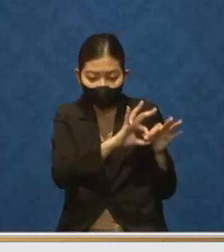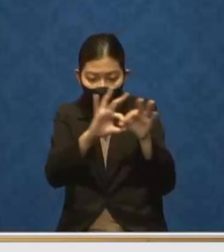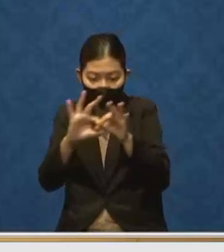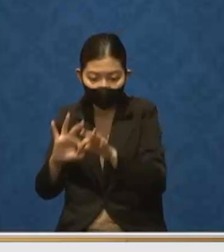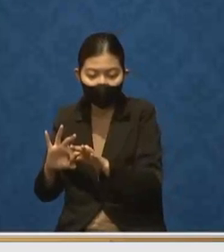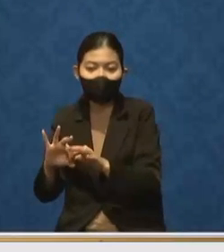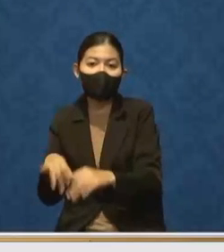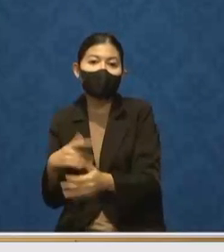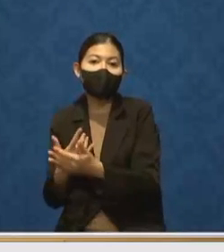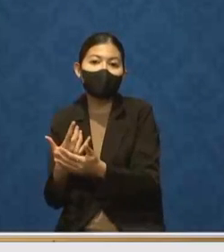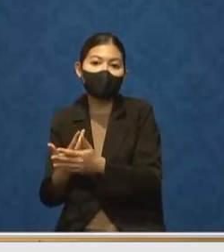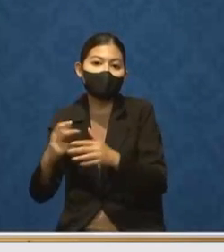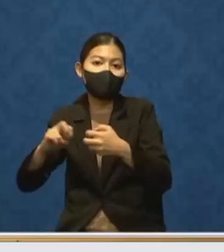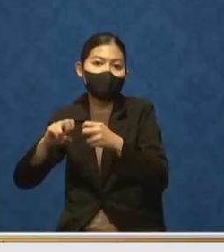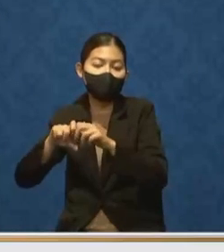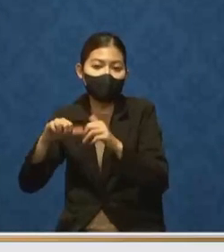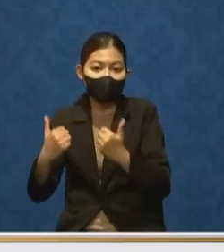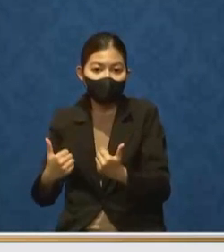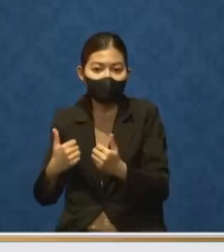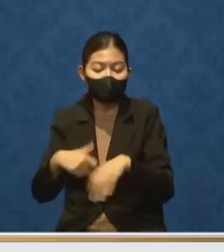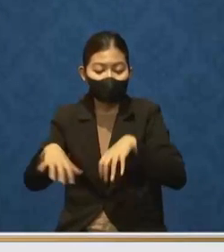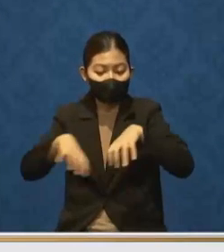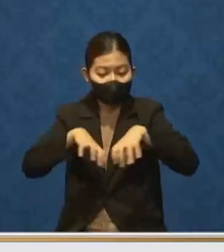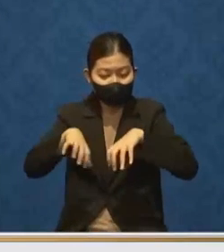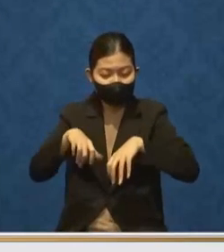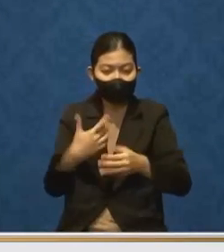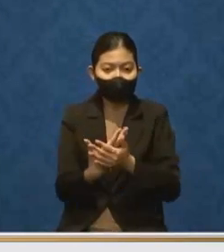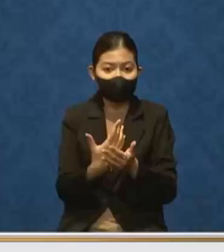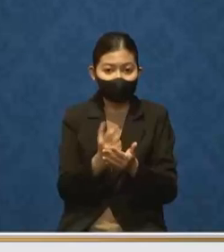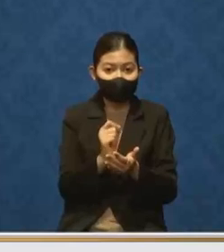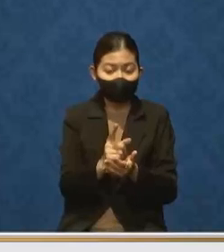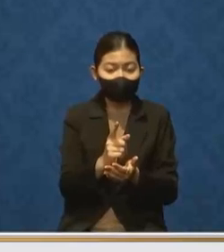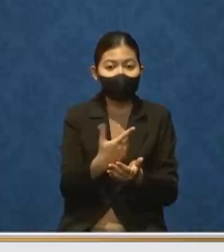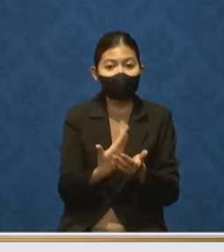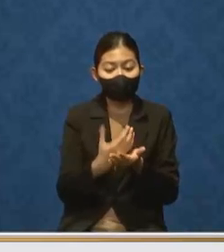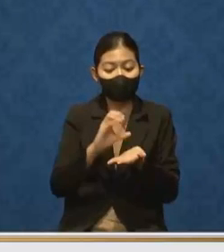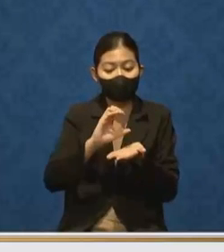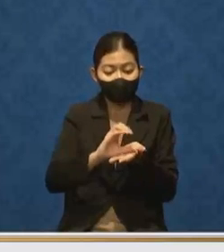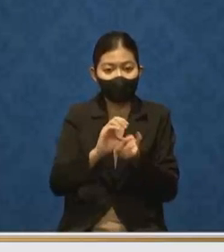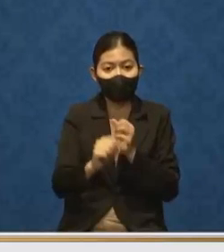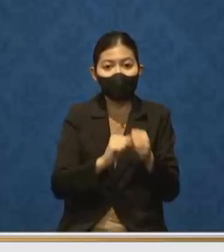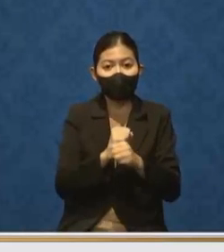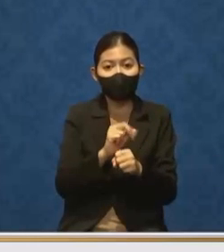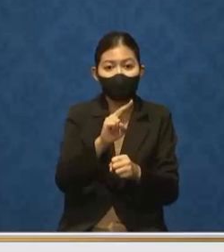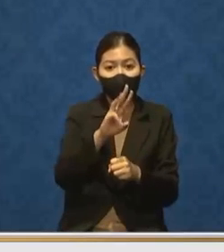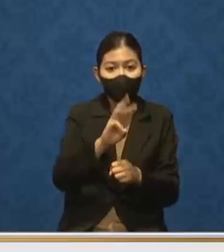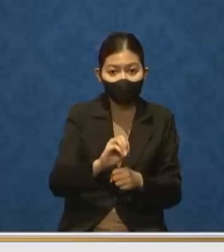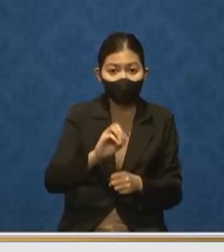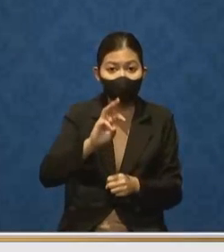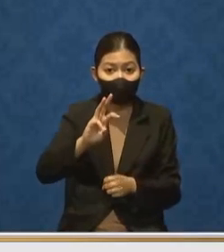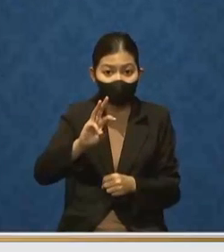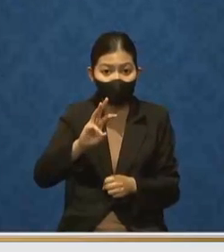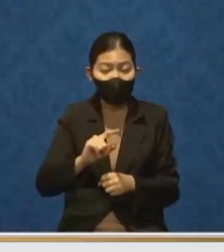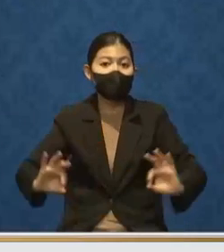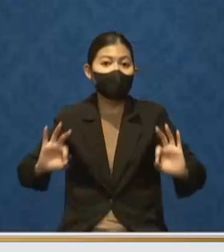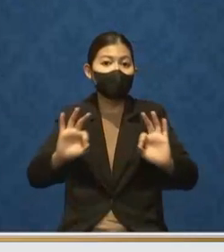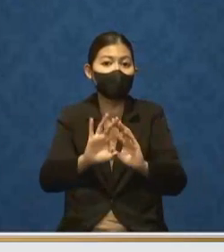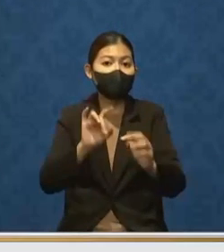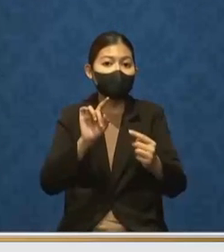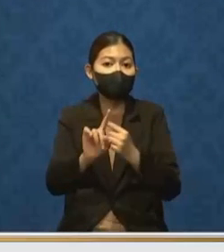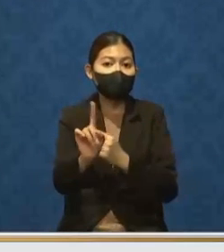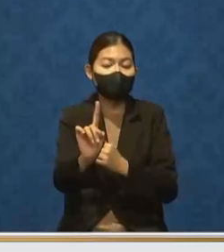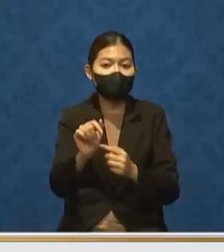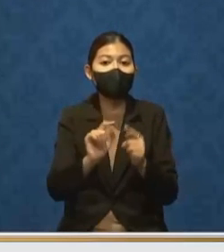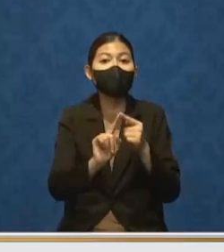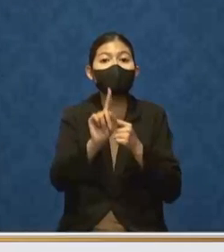ดยได้กำหนดแนวทางการจัดสรรงบประมาณรายจ่ายประจำปีงบประมาณพ.ศ. 2566ที่สำคัญดังต่อไปนี้